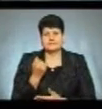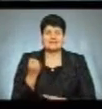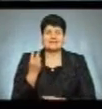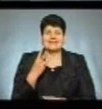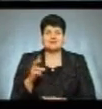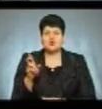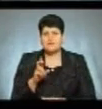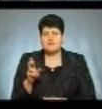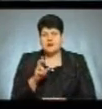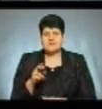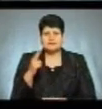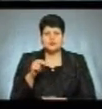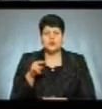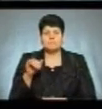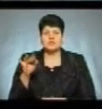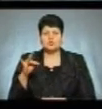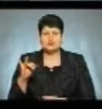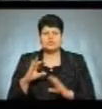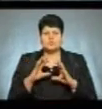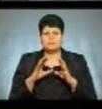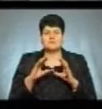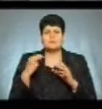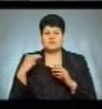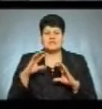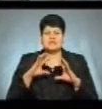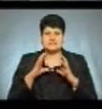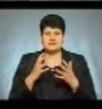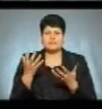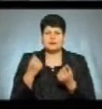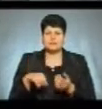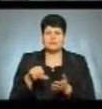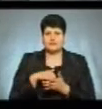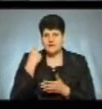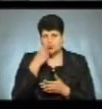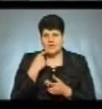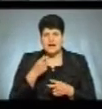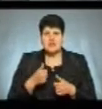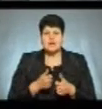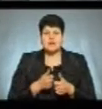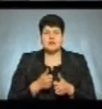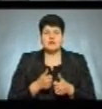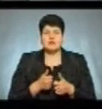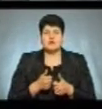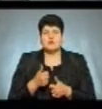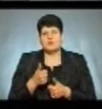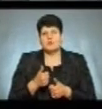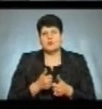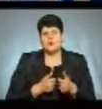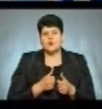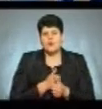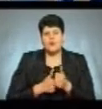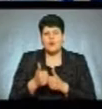13 березня Дмитро Підручний на чемпіонаті світу з біатлону візьме участь в індивідуальній гонці на дистанції 20